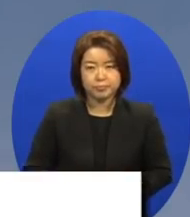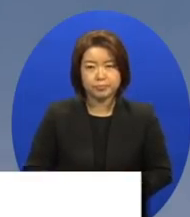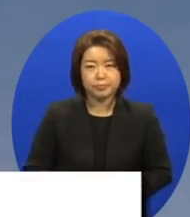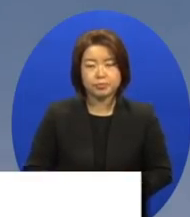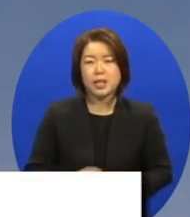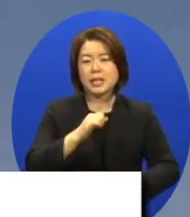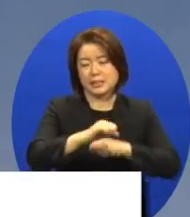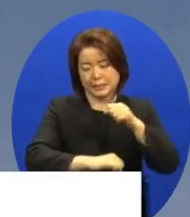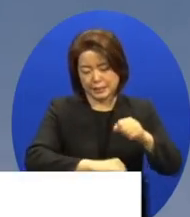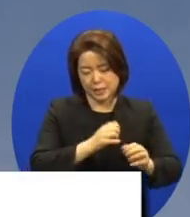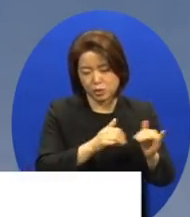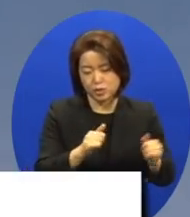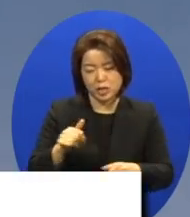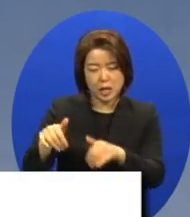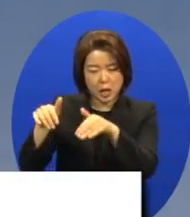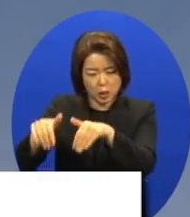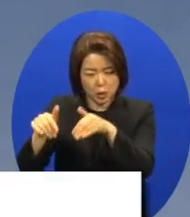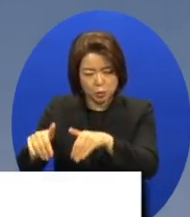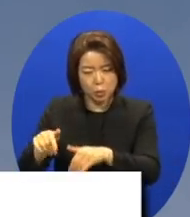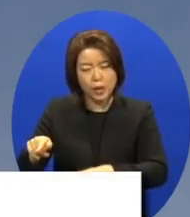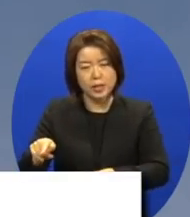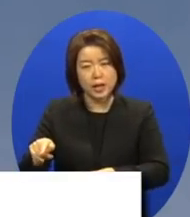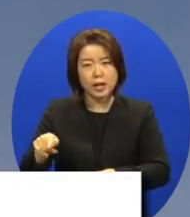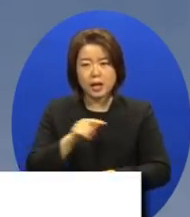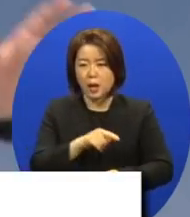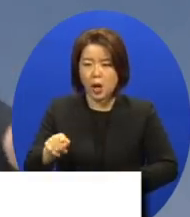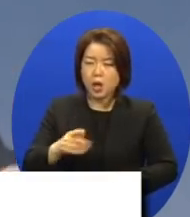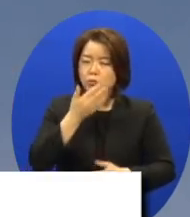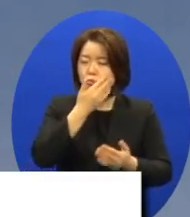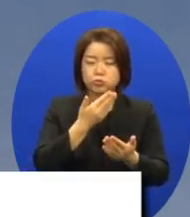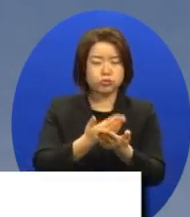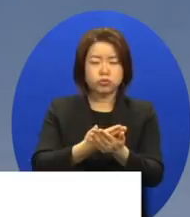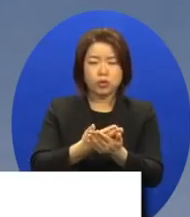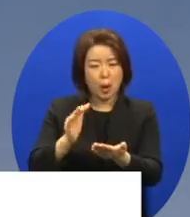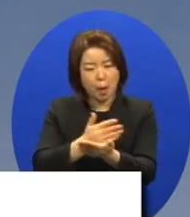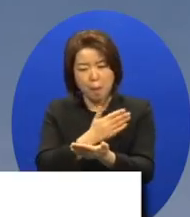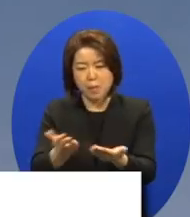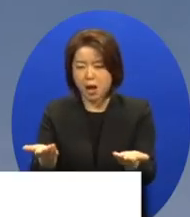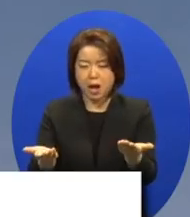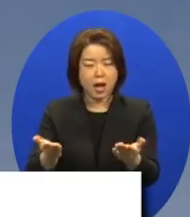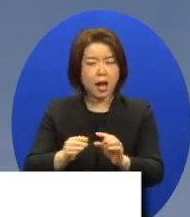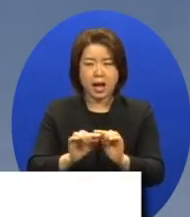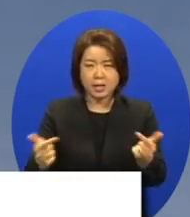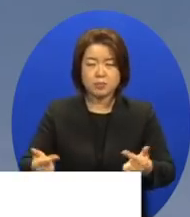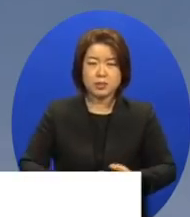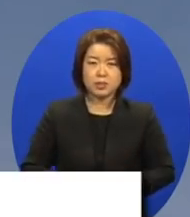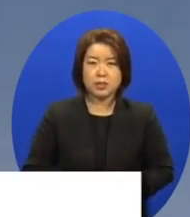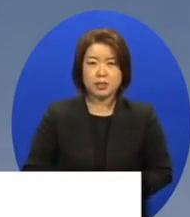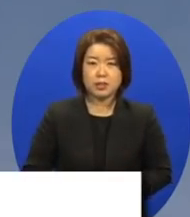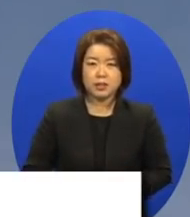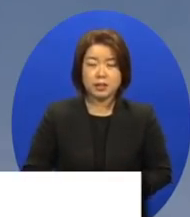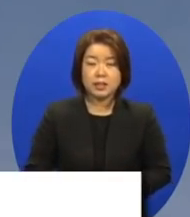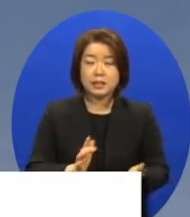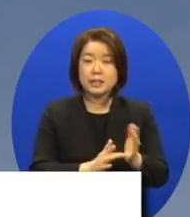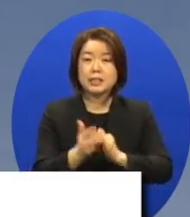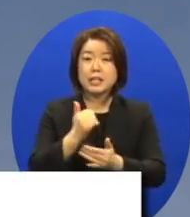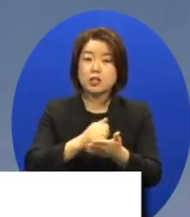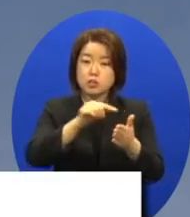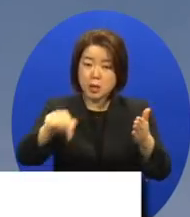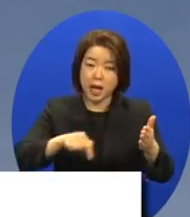자유인 이냐 노예 내야 하는 것은 사실 그렇게 중요한 분들 기준이 아니라는 겁니다 예수님 안에